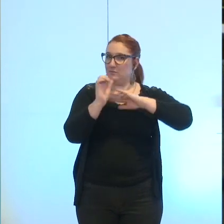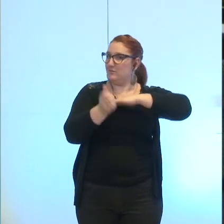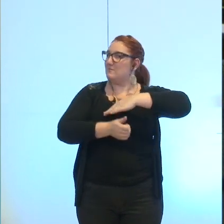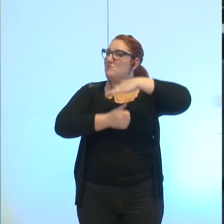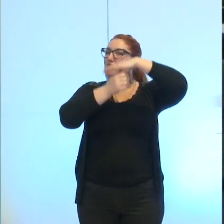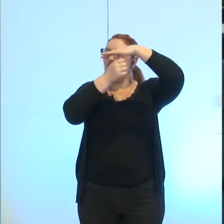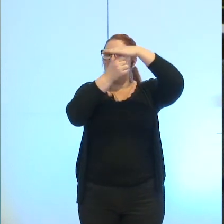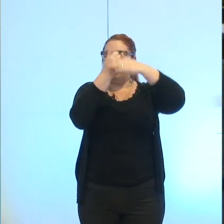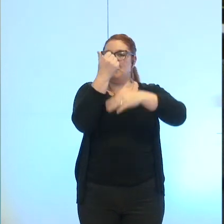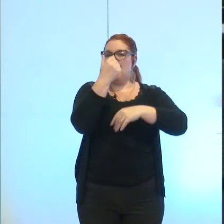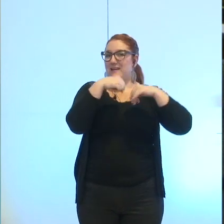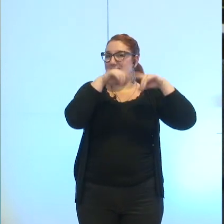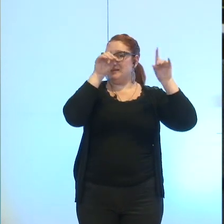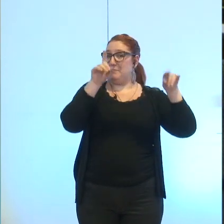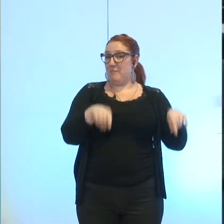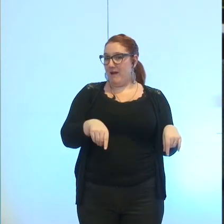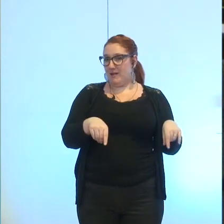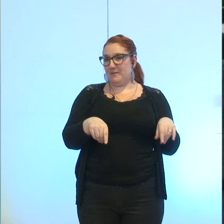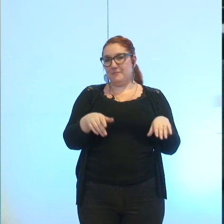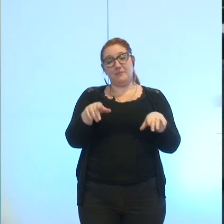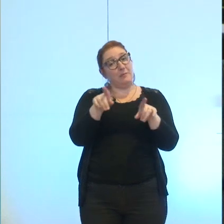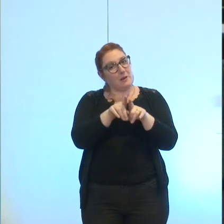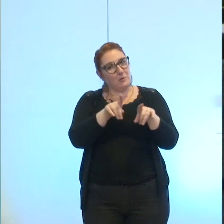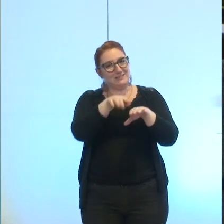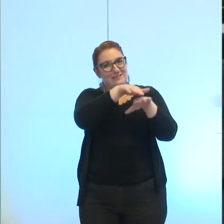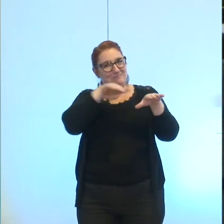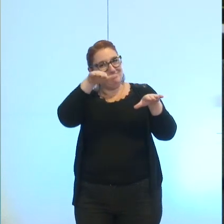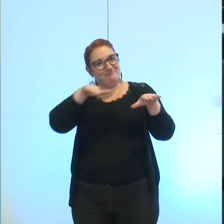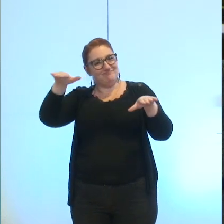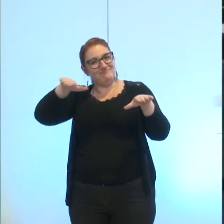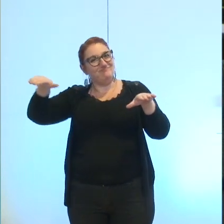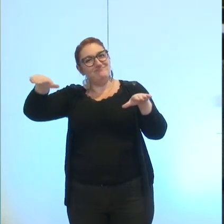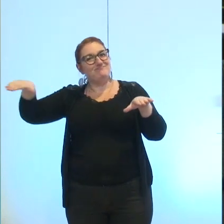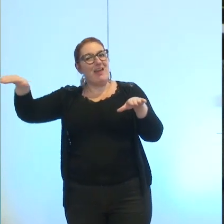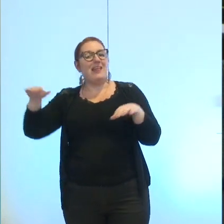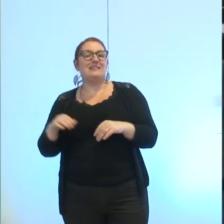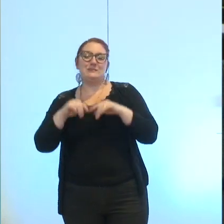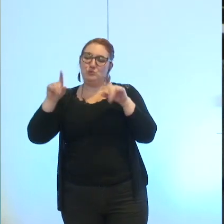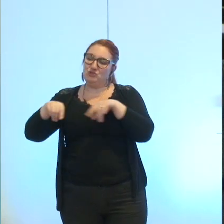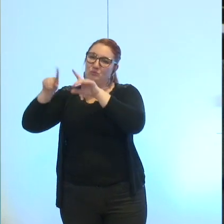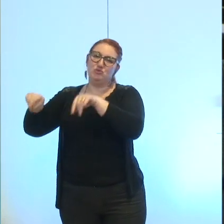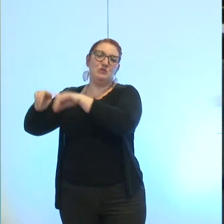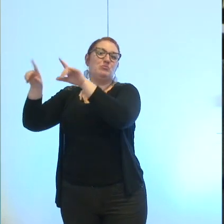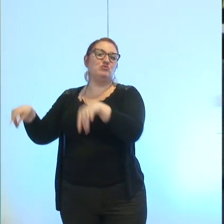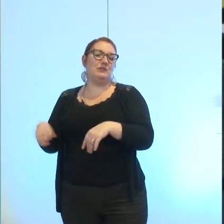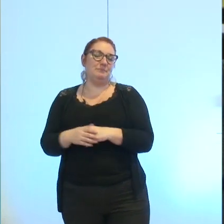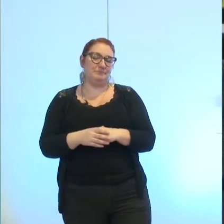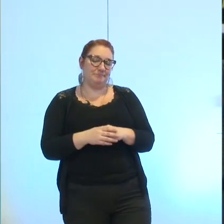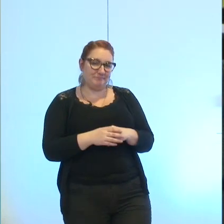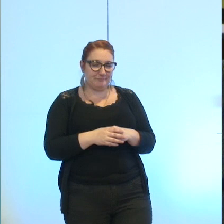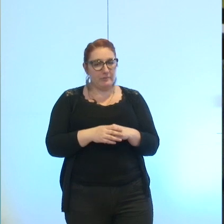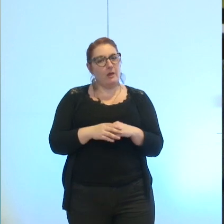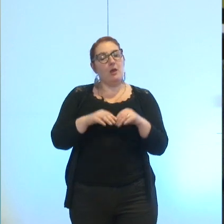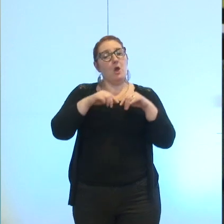principal et puis il y a aussi les budgets annexes et ces budgets annexes il